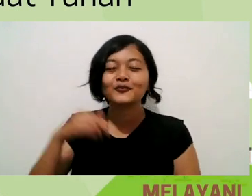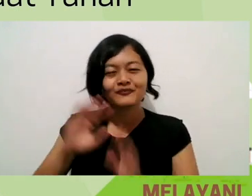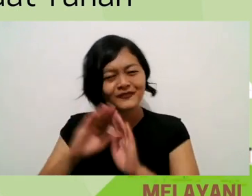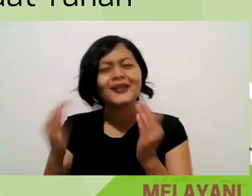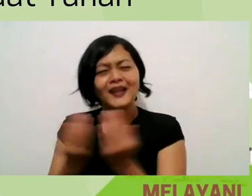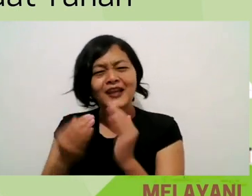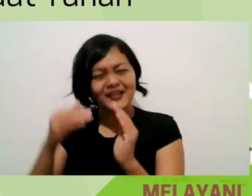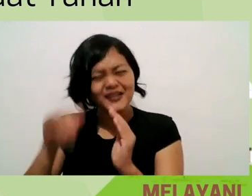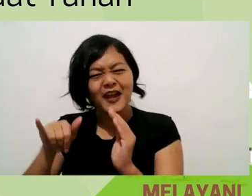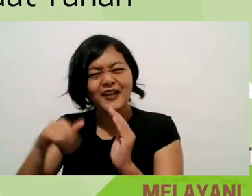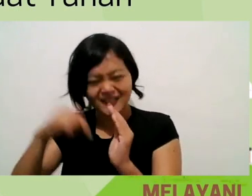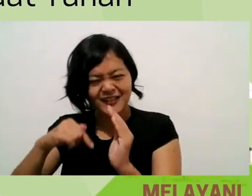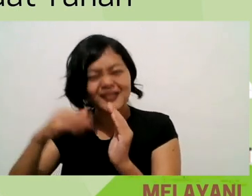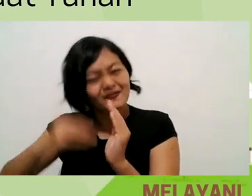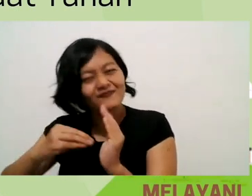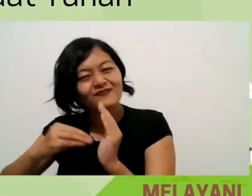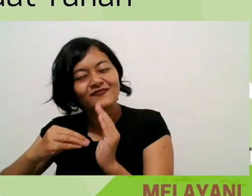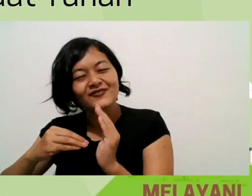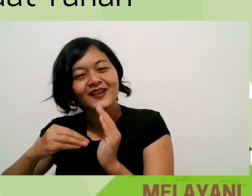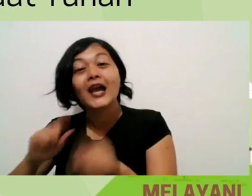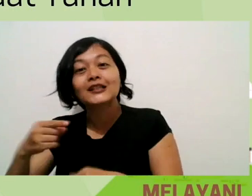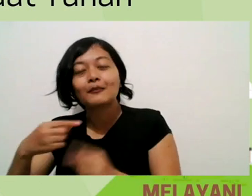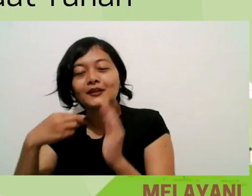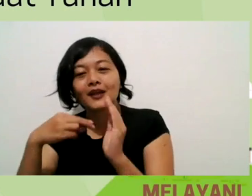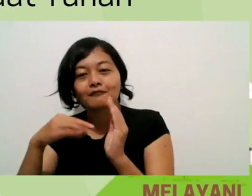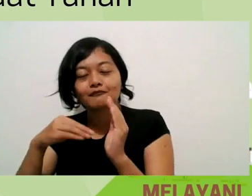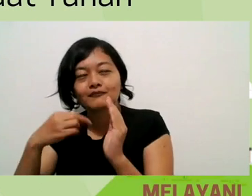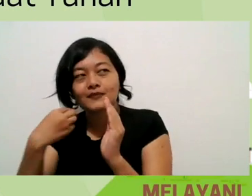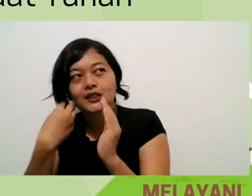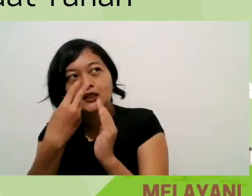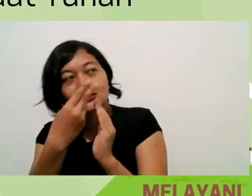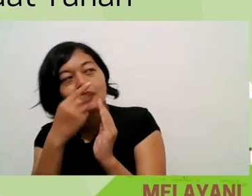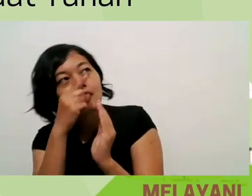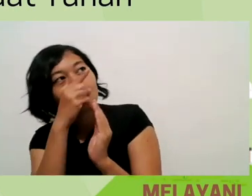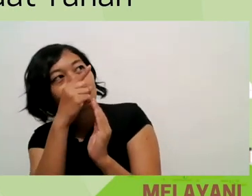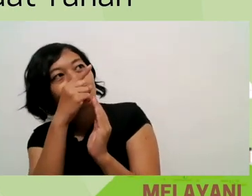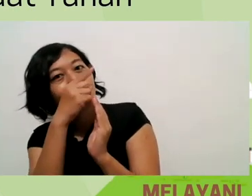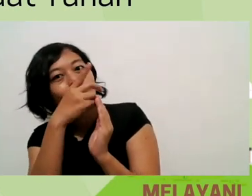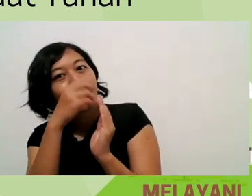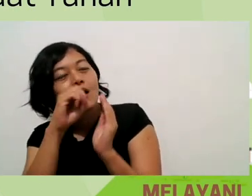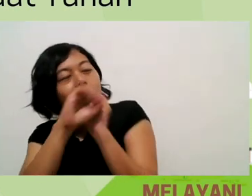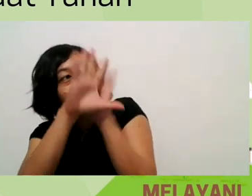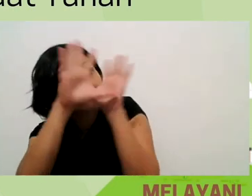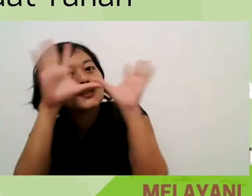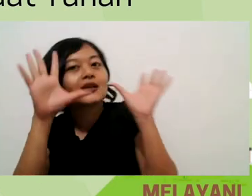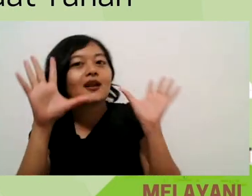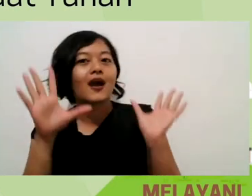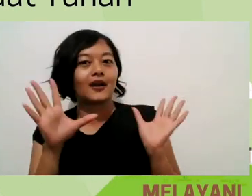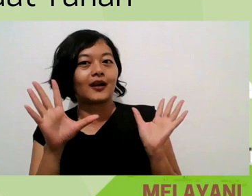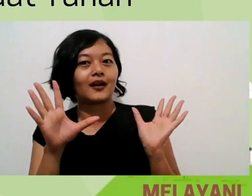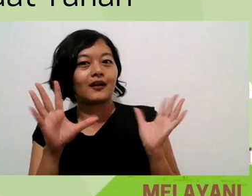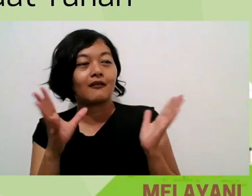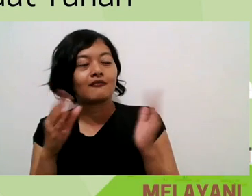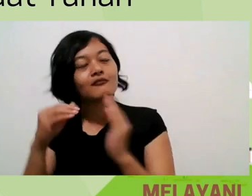Katak itu merasa ingin tahu dan bertanya-tanya, apa yang ada di atas sana ya?